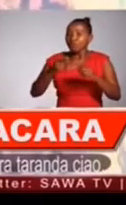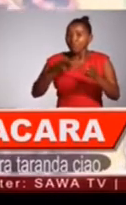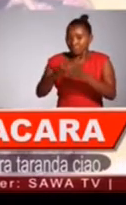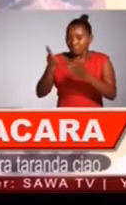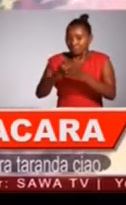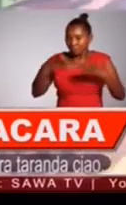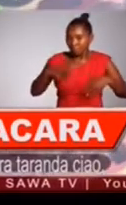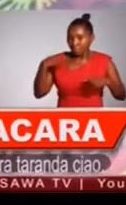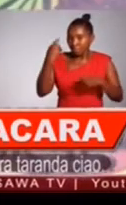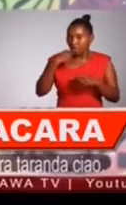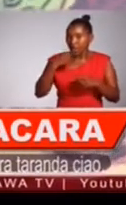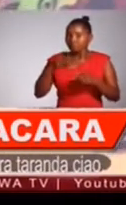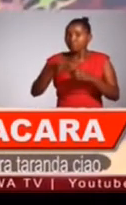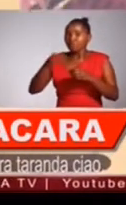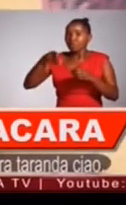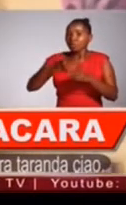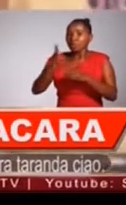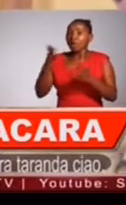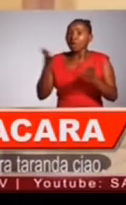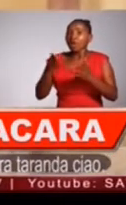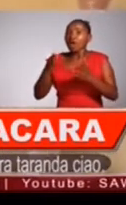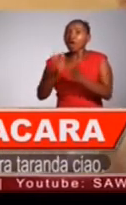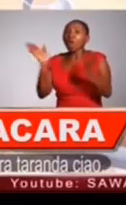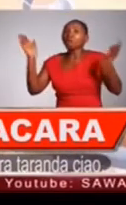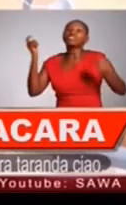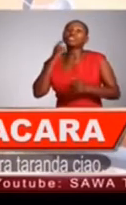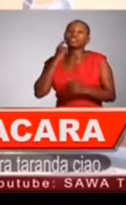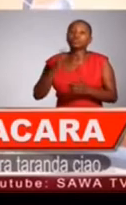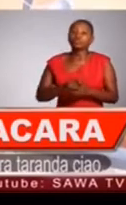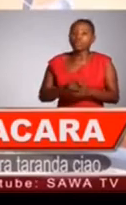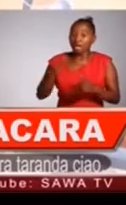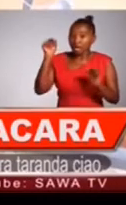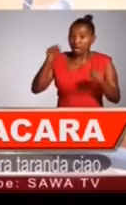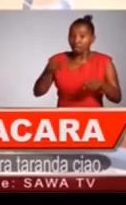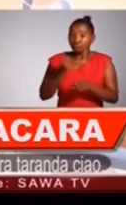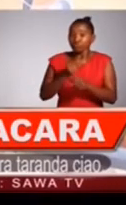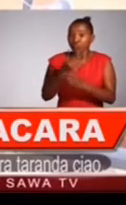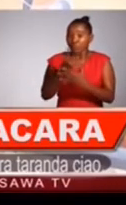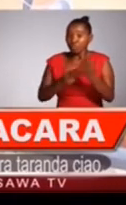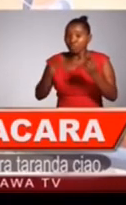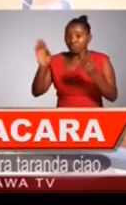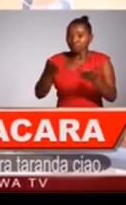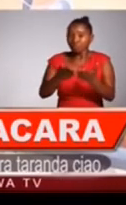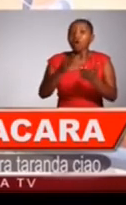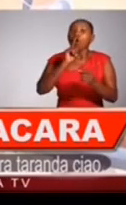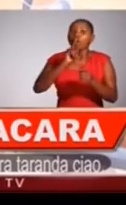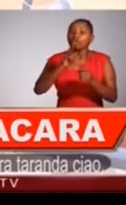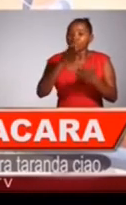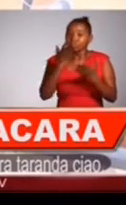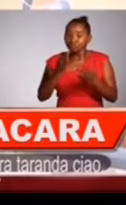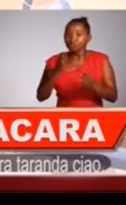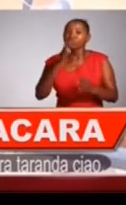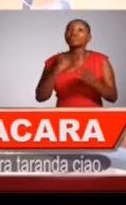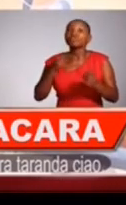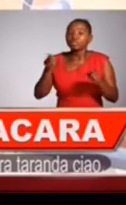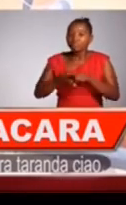aguri Onagukuroni kure madhi ya kukura haremahigure te eduka You can do both, you uneza place oda Na pia mtu